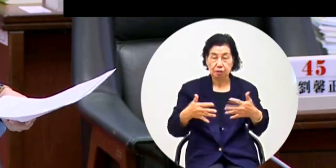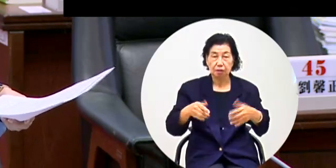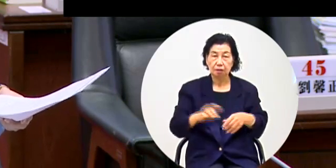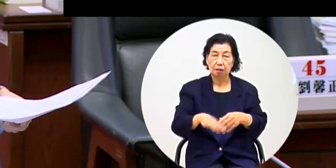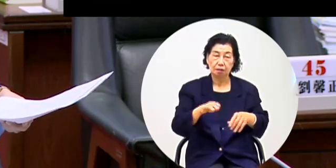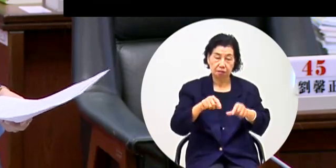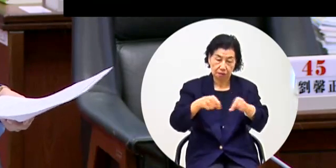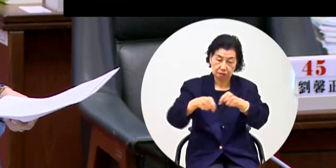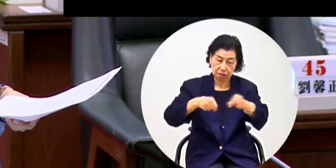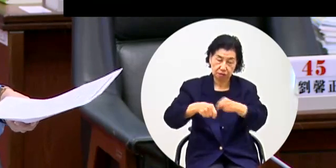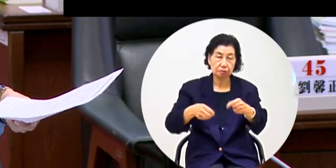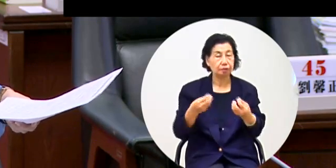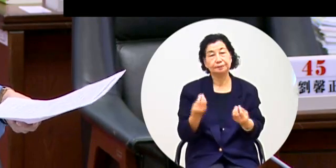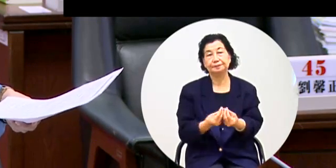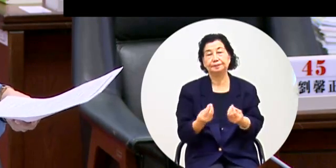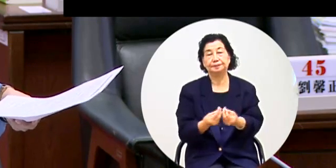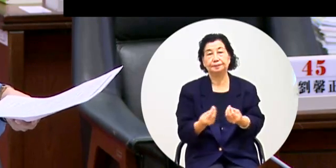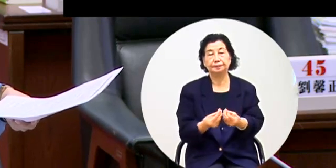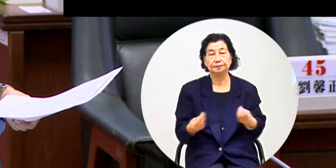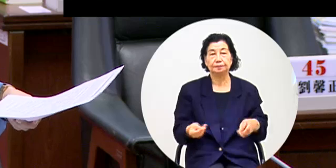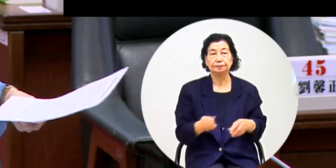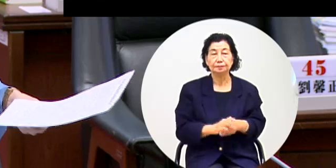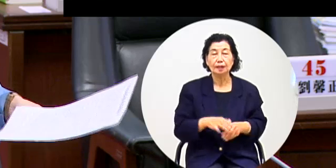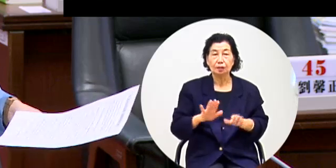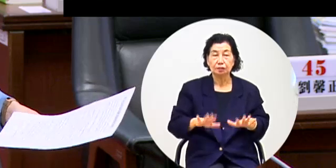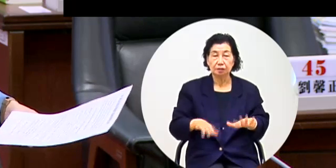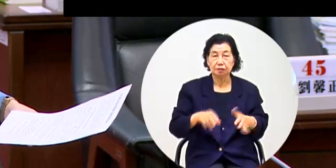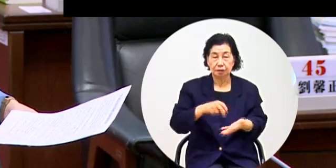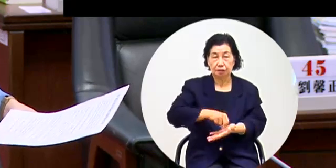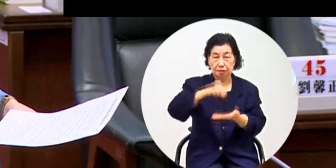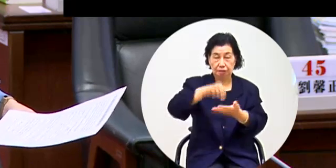时候赶快提出来跟大家来做个